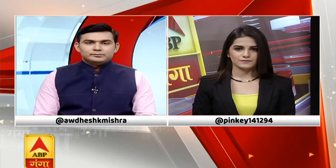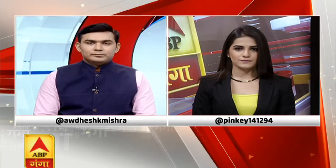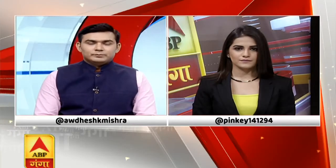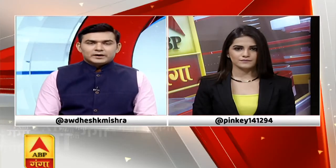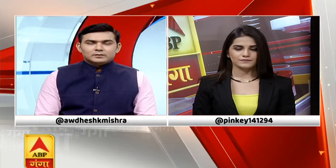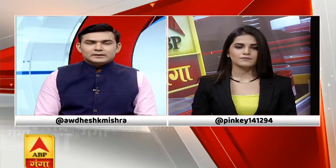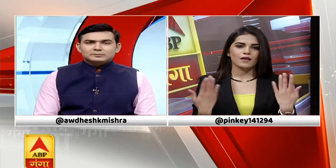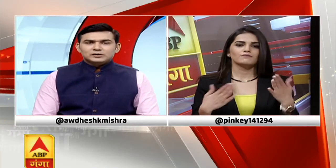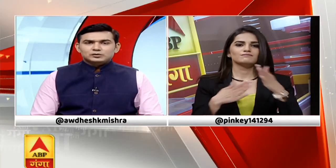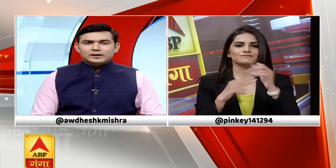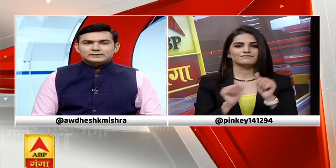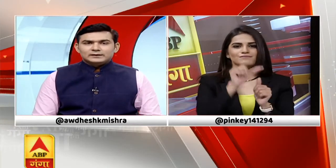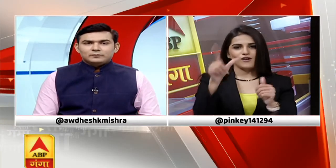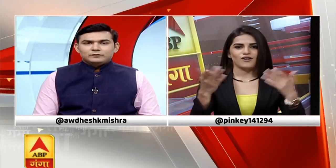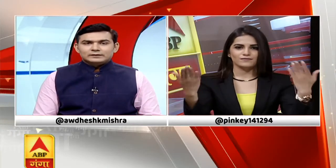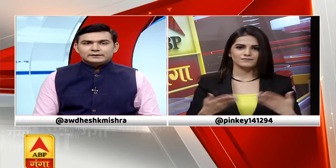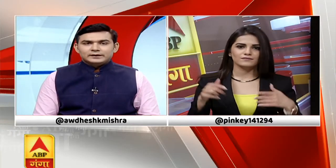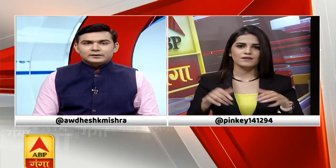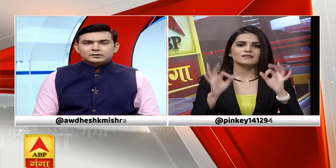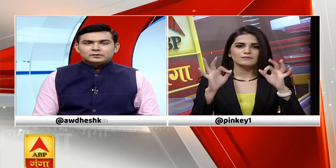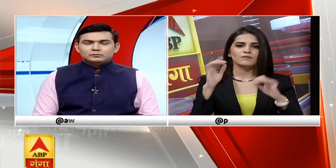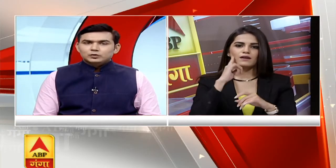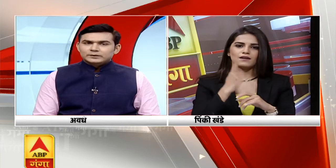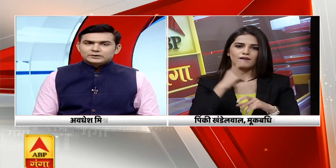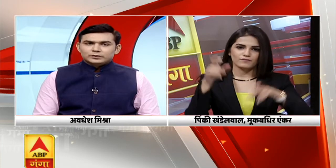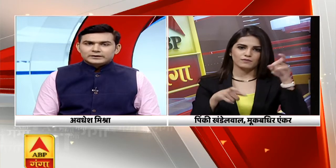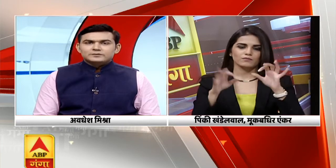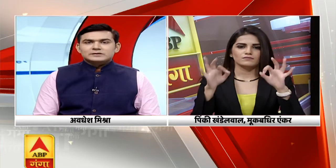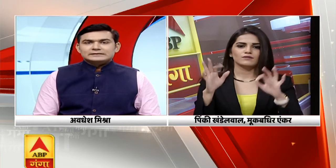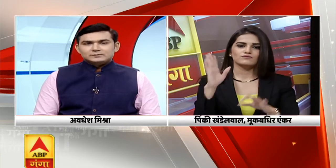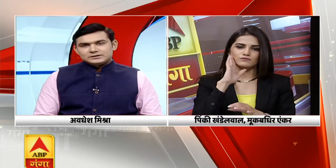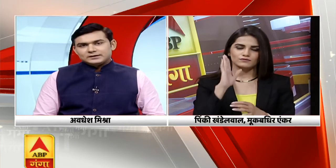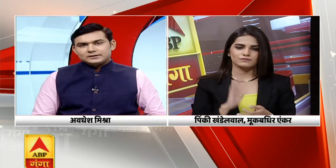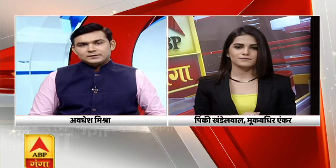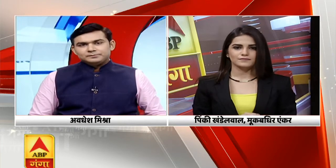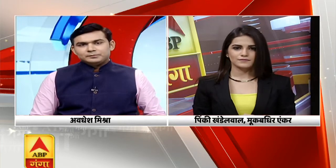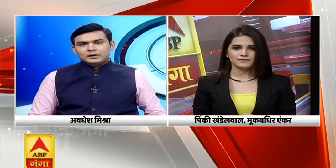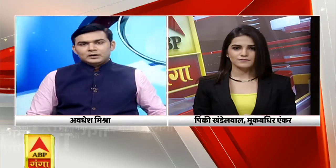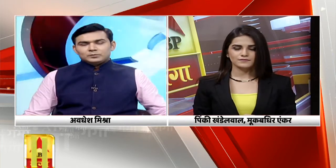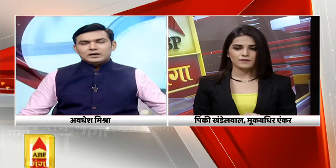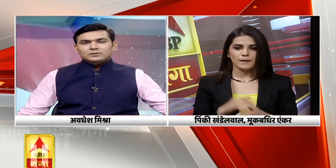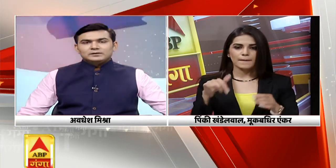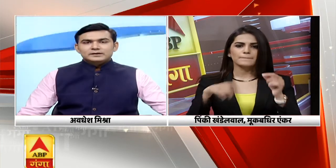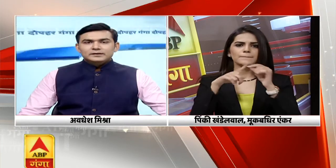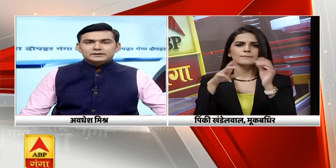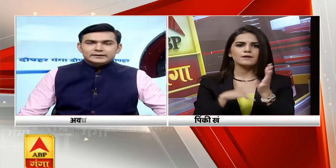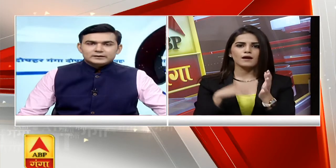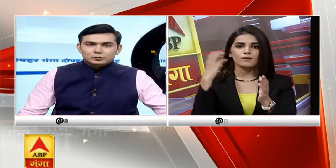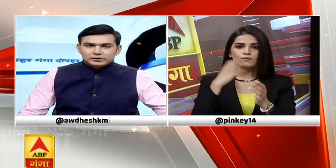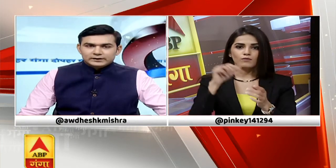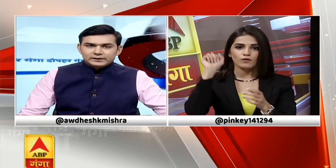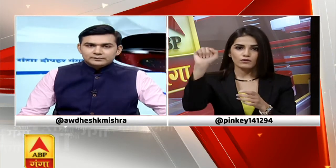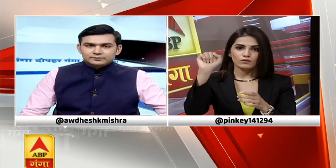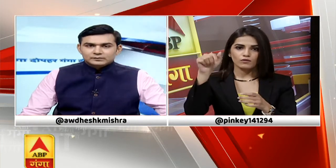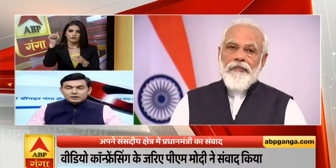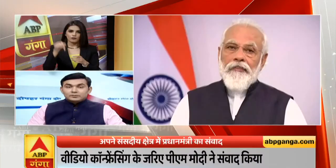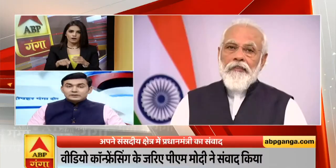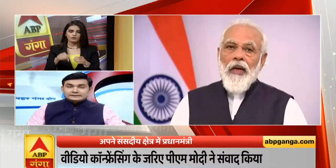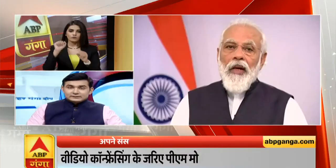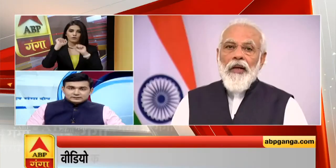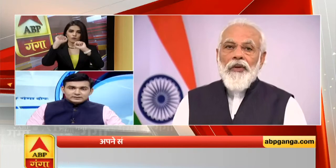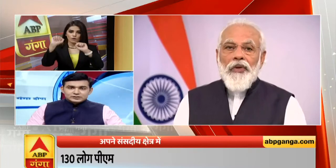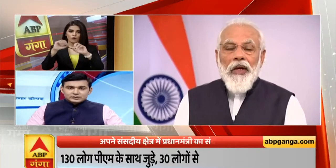कि ब्रेकअप पर स्वागत है अब वक्त है मूक-बधिरों के लिए समाचार का प्रधानमंत्री नरेंद्र मोदी ने